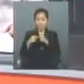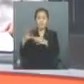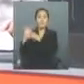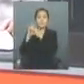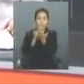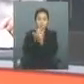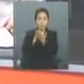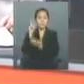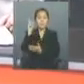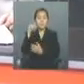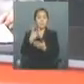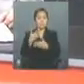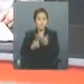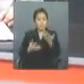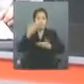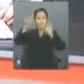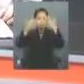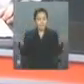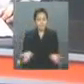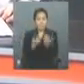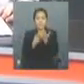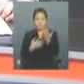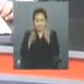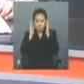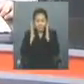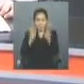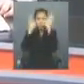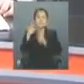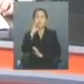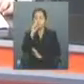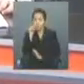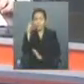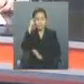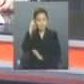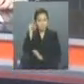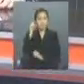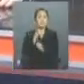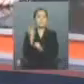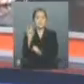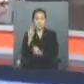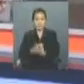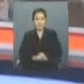ค่ะวันนี้มีกิจกรรมในการส่งเสริมให้คนนั้นมีวาทศิลป์คิดดีพูดดีทำความดีค่ะ